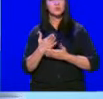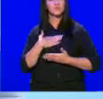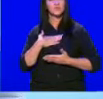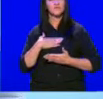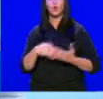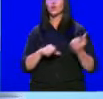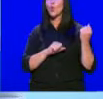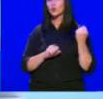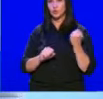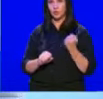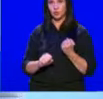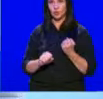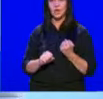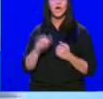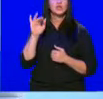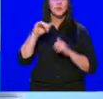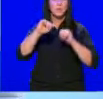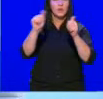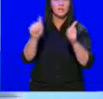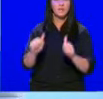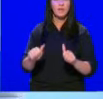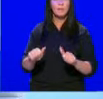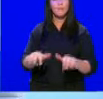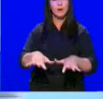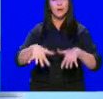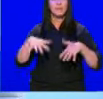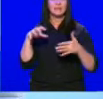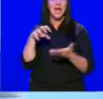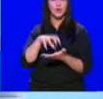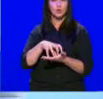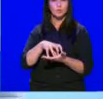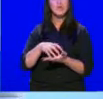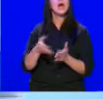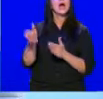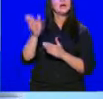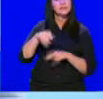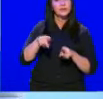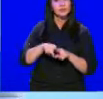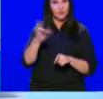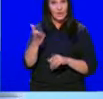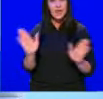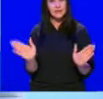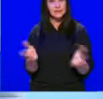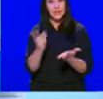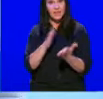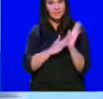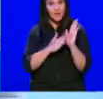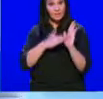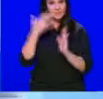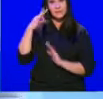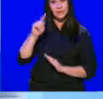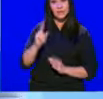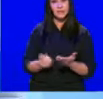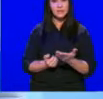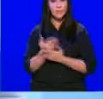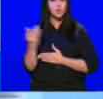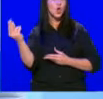своето конституиране и ще бъдат формирани парламентарните групи. Едва след като те станат факт, президентът трябва да